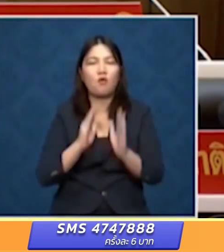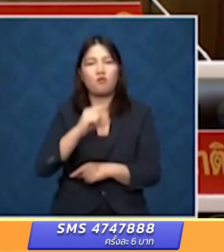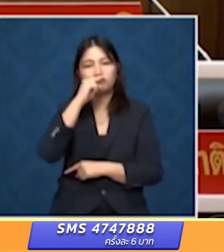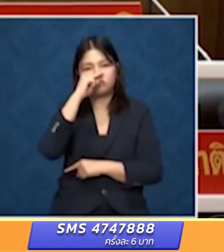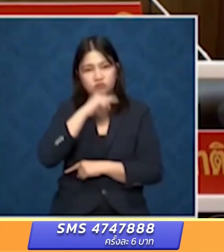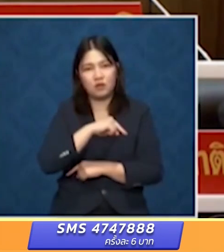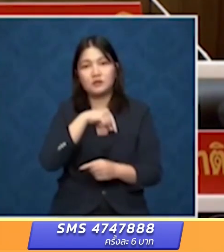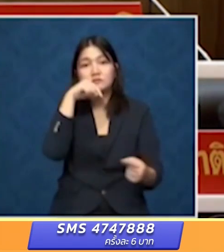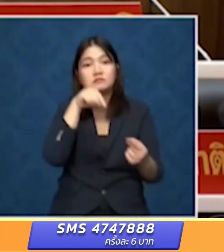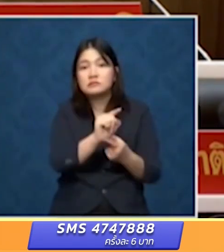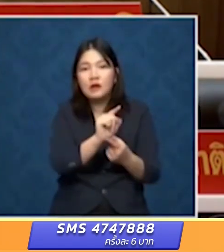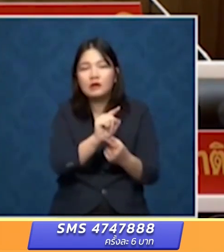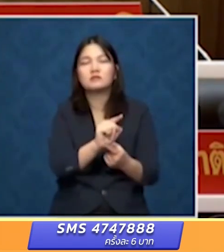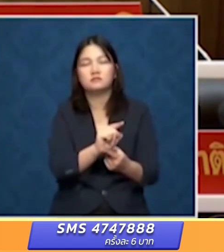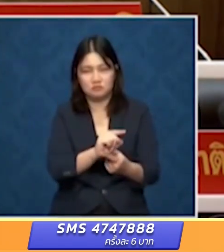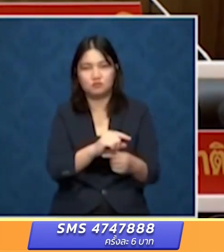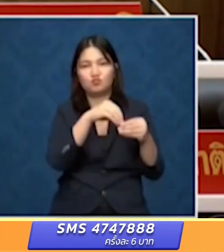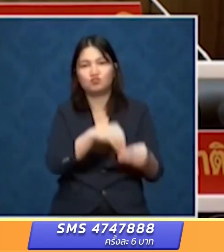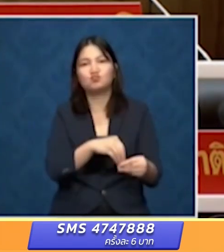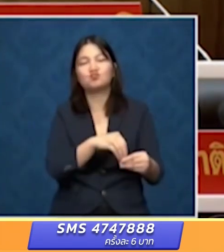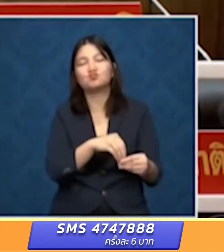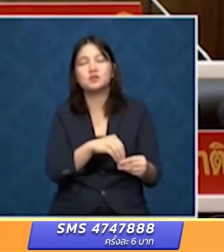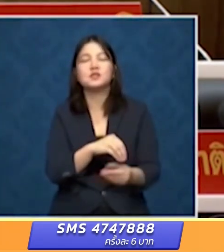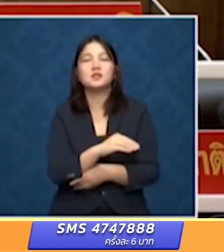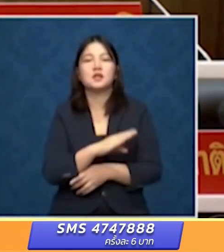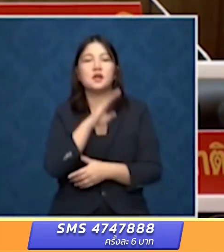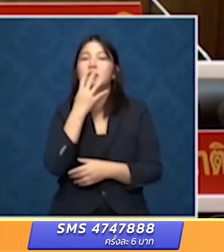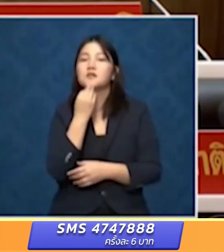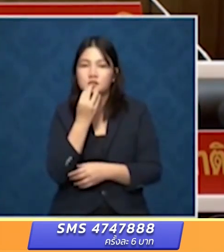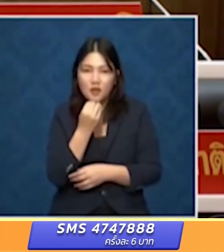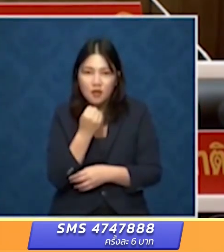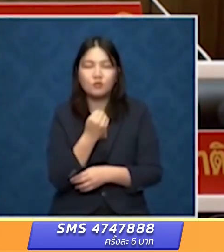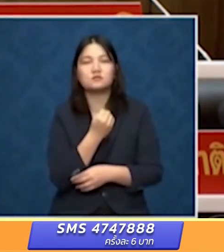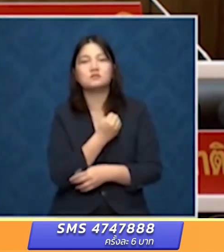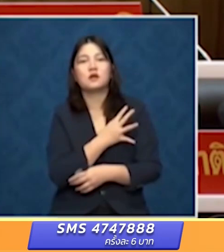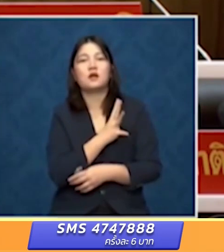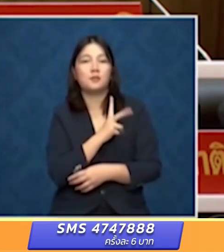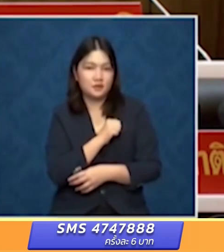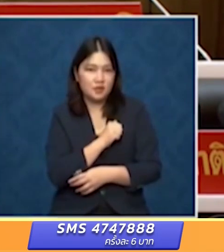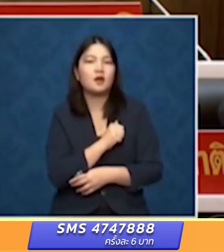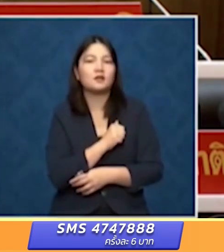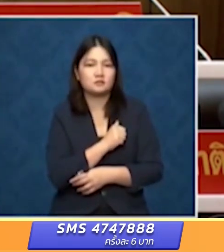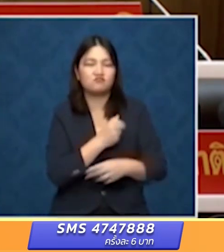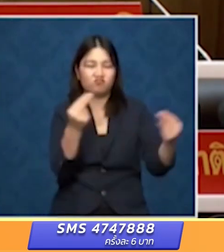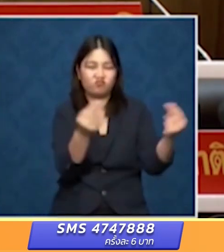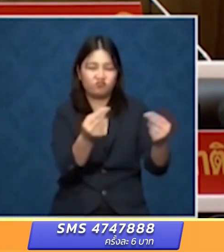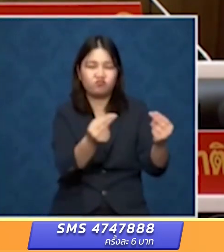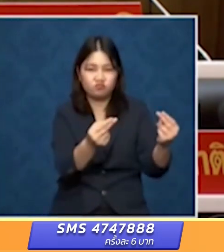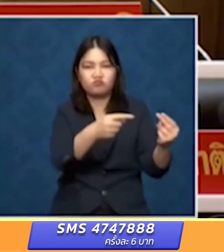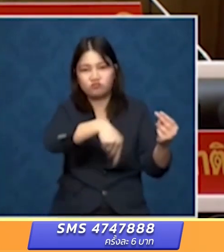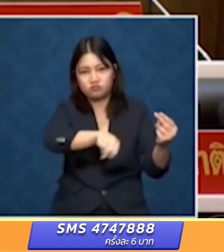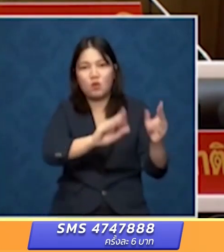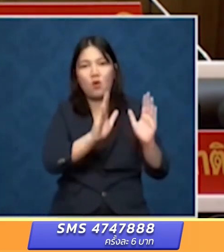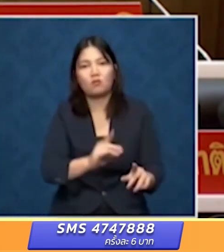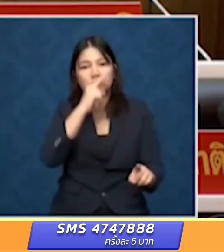การปะทะกันนะคะอยากเรียกร้องให้นายกและรัฐบาลไทยรักษาความเป็นกลางท่ามกลางความขัดแย้งด้วยค่ะเพราะสถานการณ์ที่เกิดขึ้นมีความสลับซับ